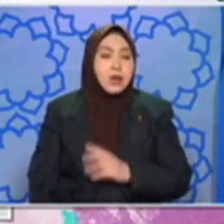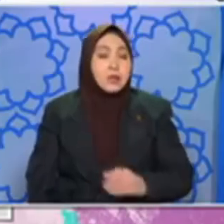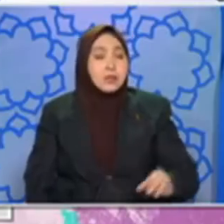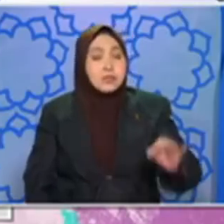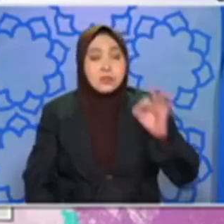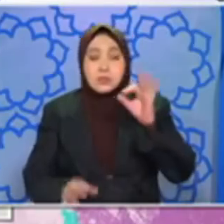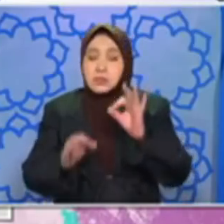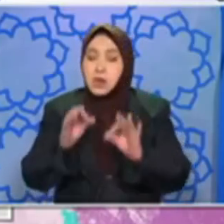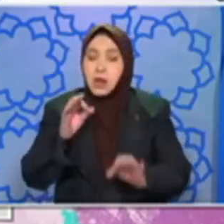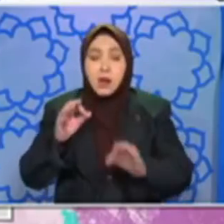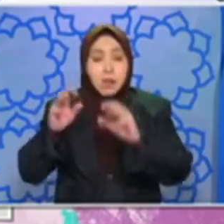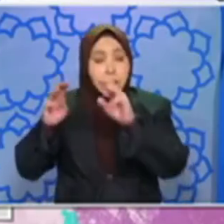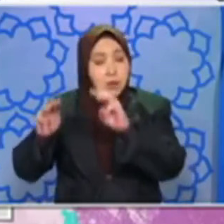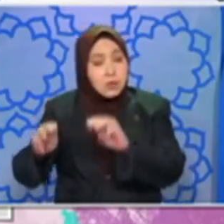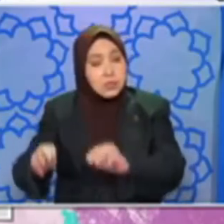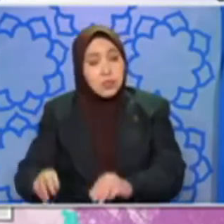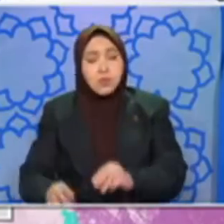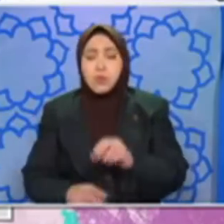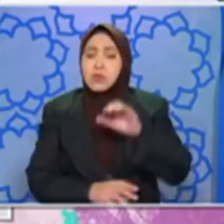وإما